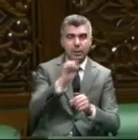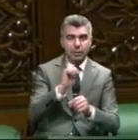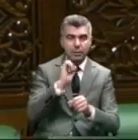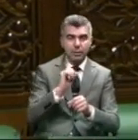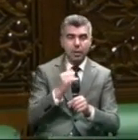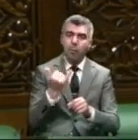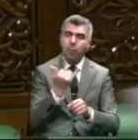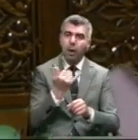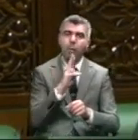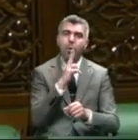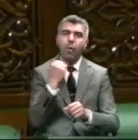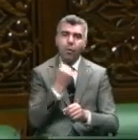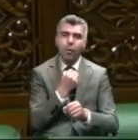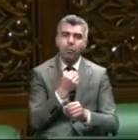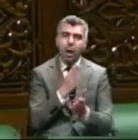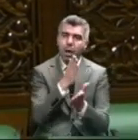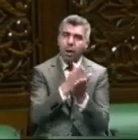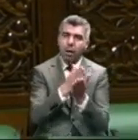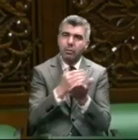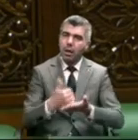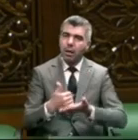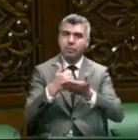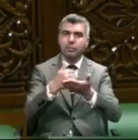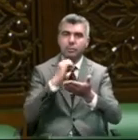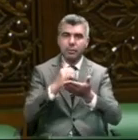منها السيد الوزير تعطيهم واحد الاولويه